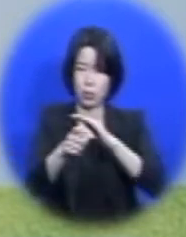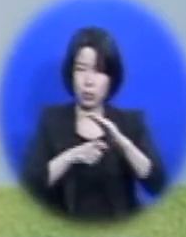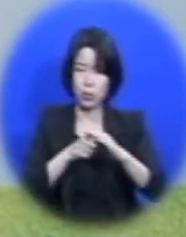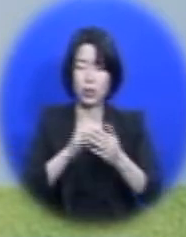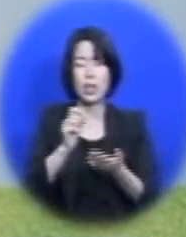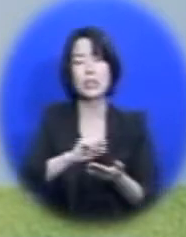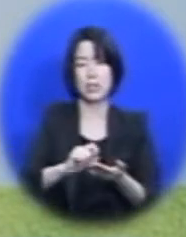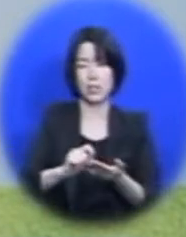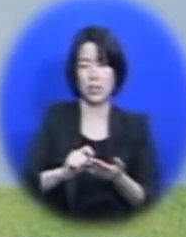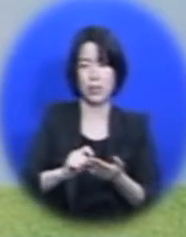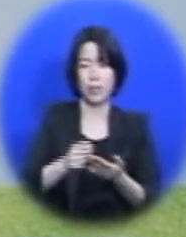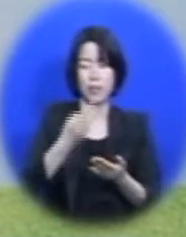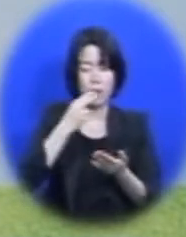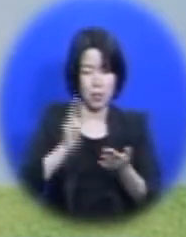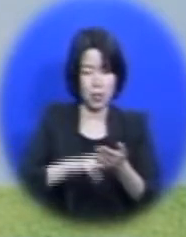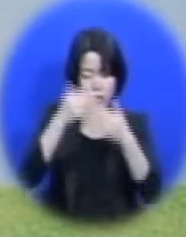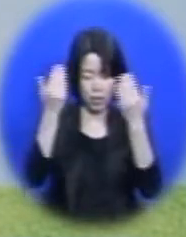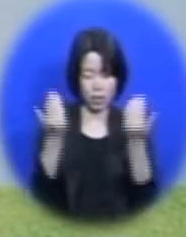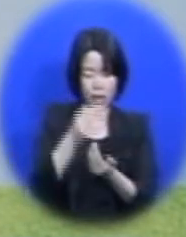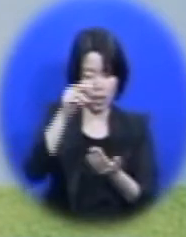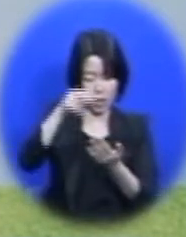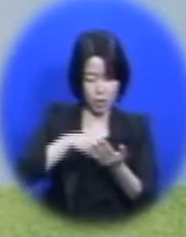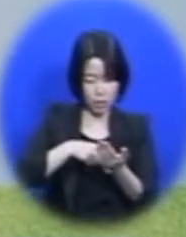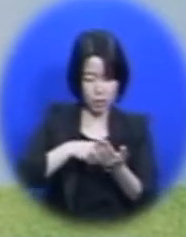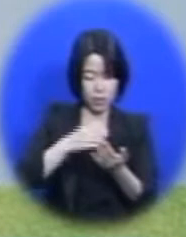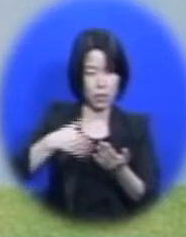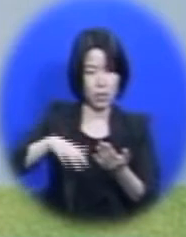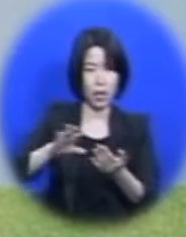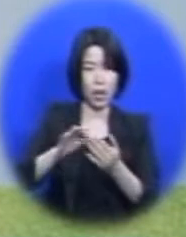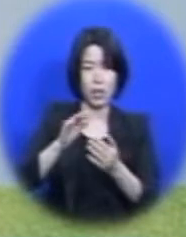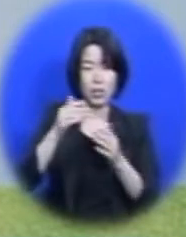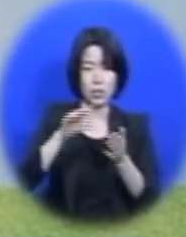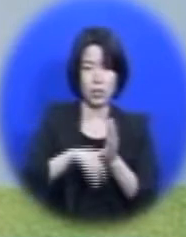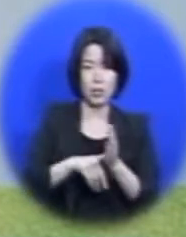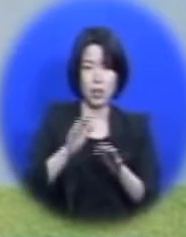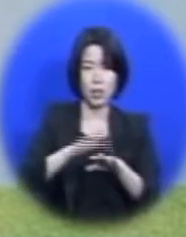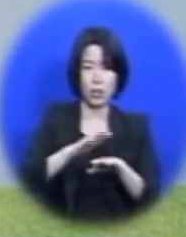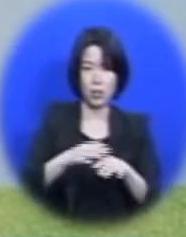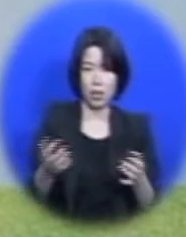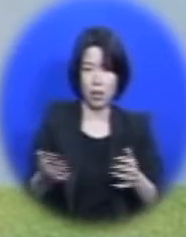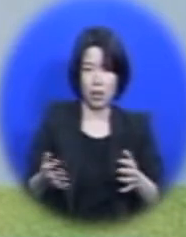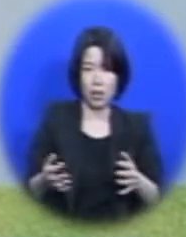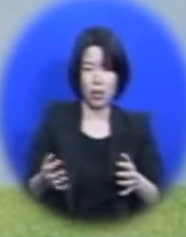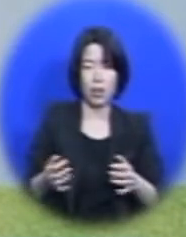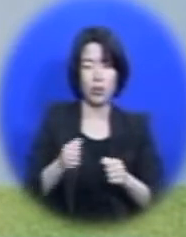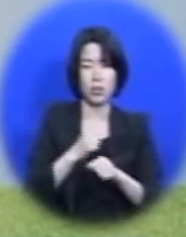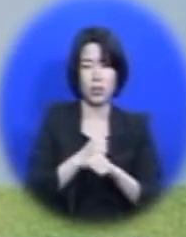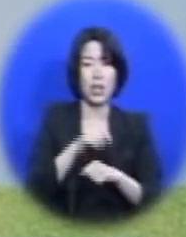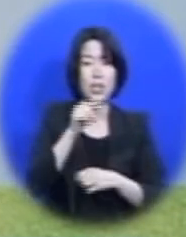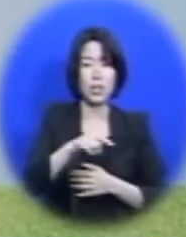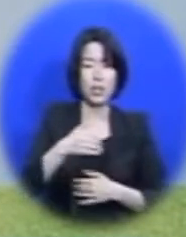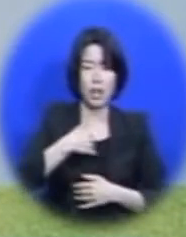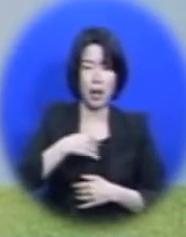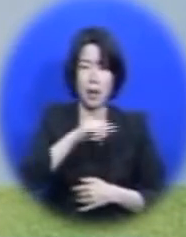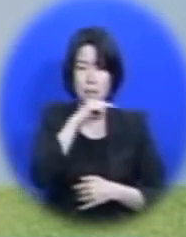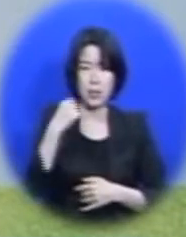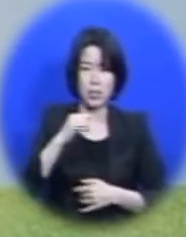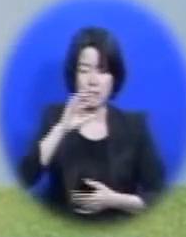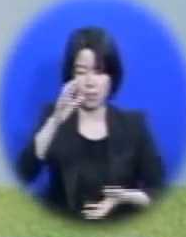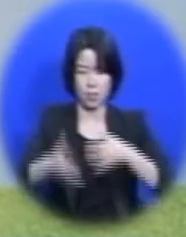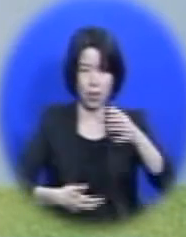글이었다. 편지를 다 읽어갈 무렵 내 손은 나도 모르게 부들부들 떨고 있었다. 그것은 나의 피를 거꾸로